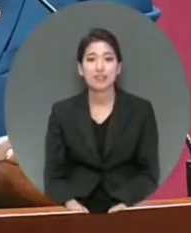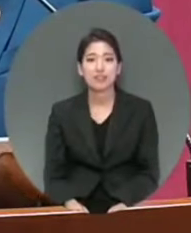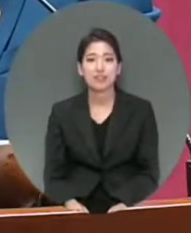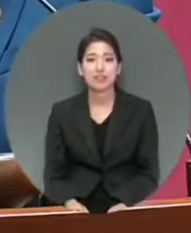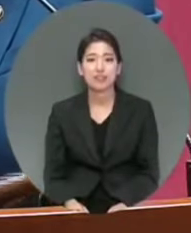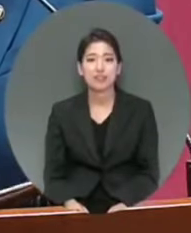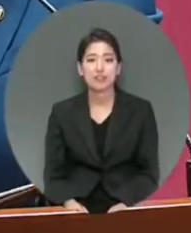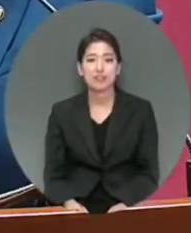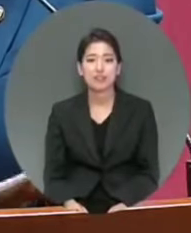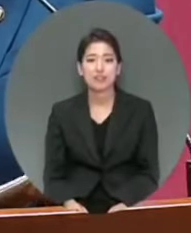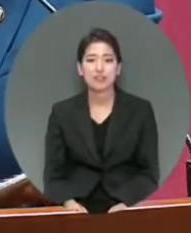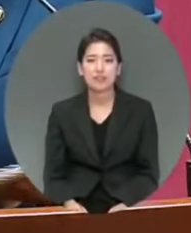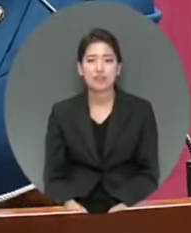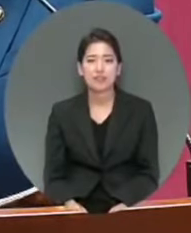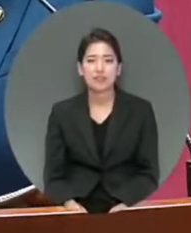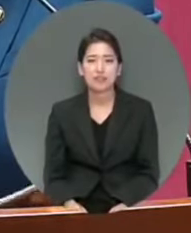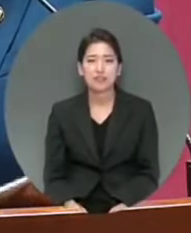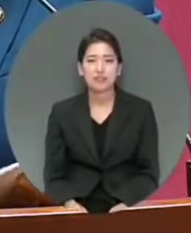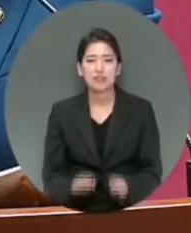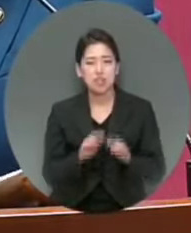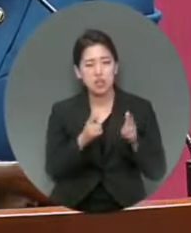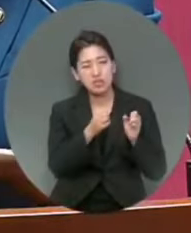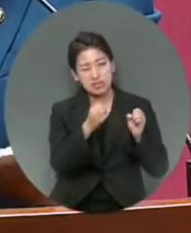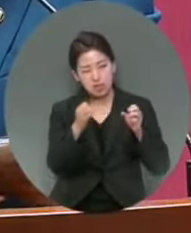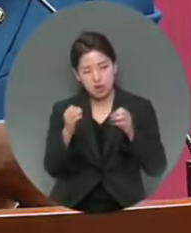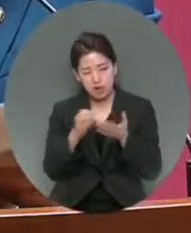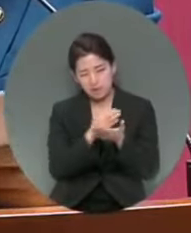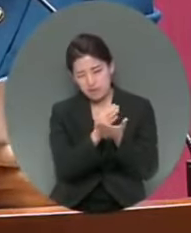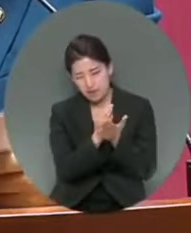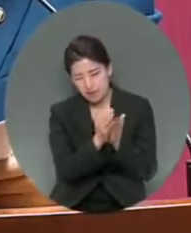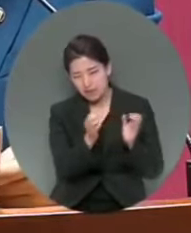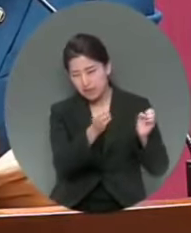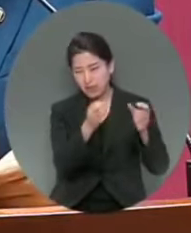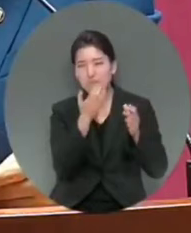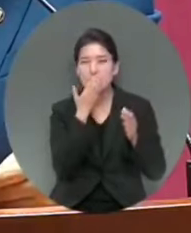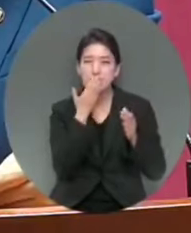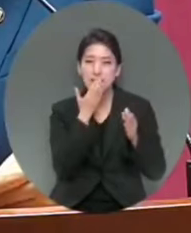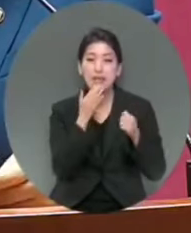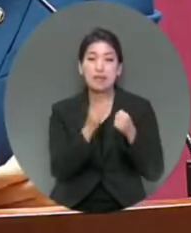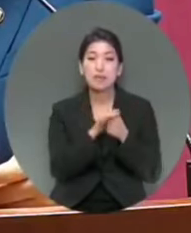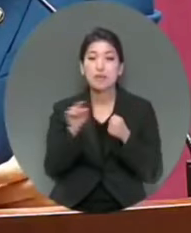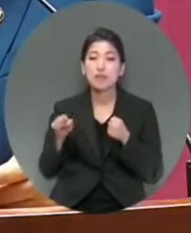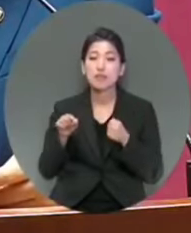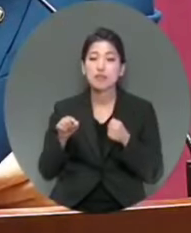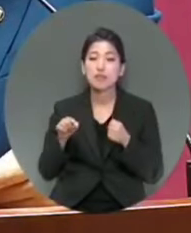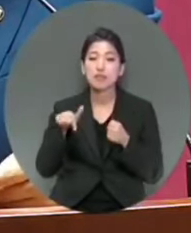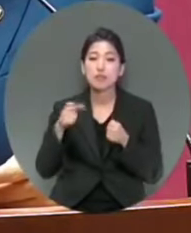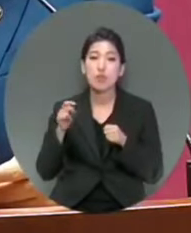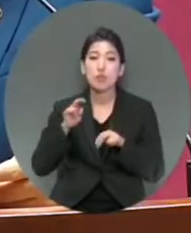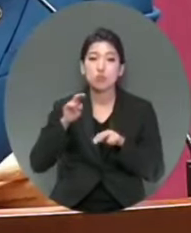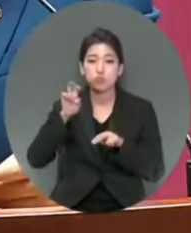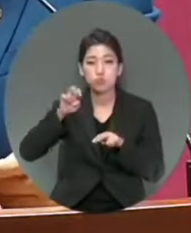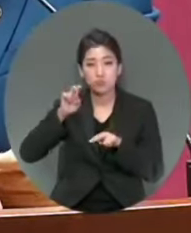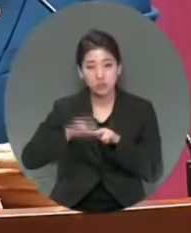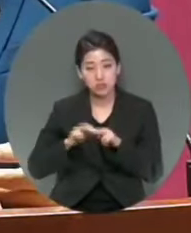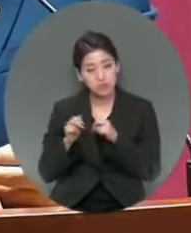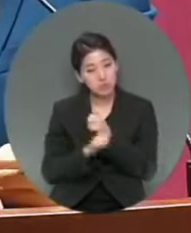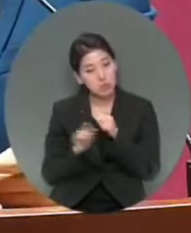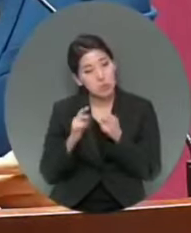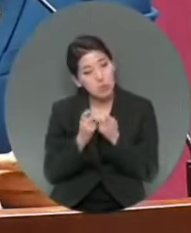다양한 대화의 틀이 있을 걸로 보고 거기서 그런 부분을 다룰 수 있는 방법도 한번 고민해 볼 수 있다고 봅니다.